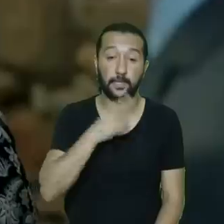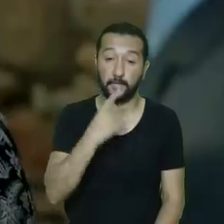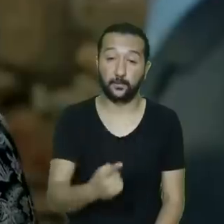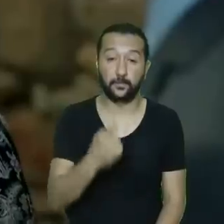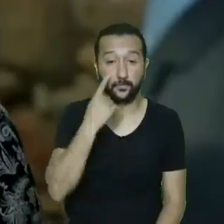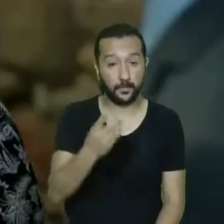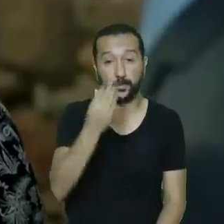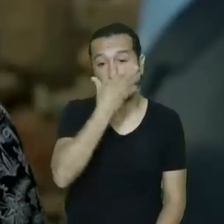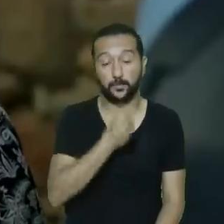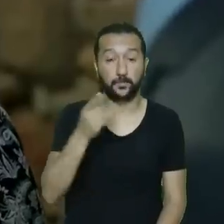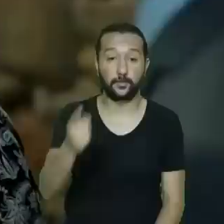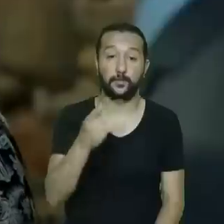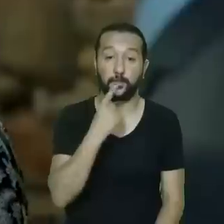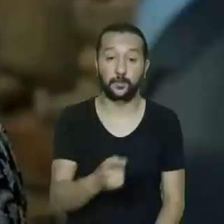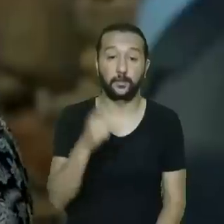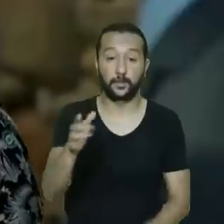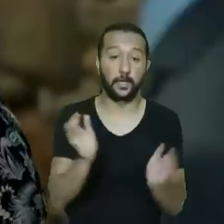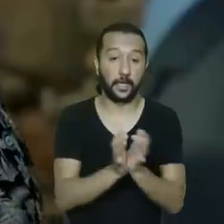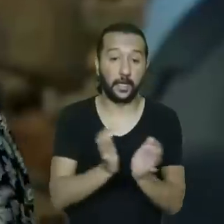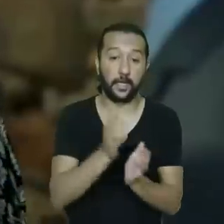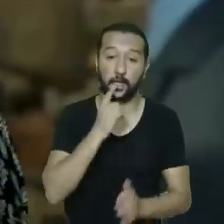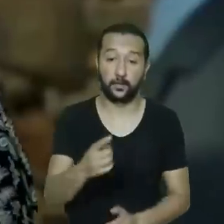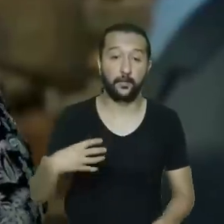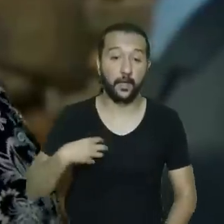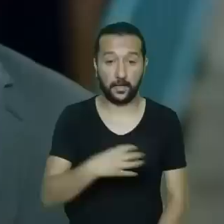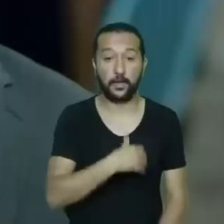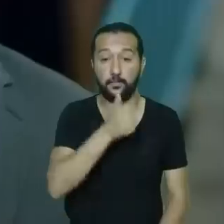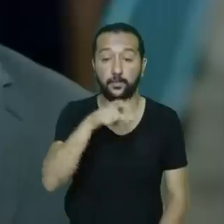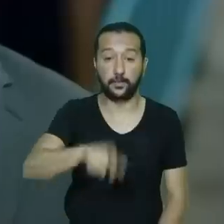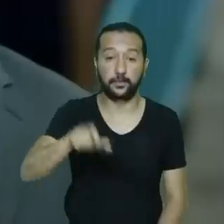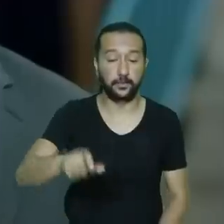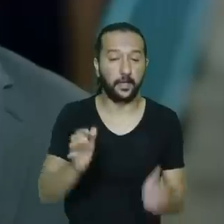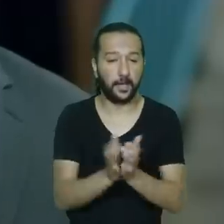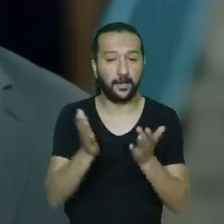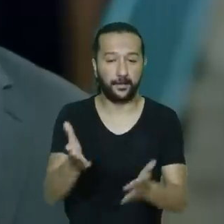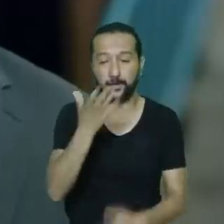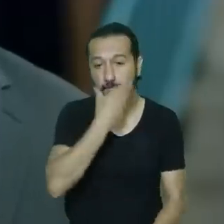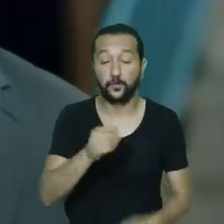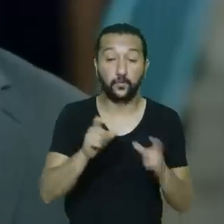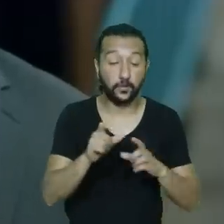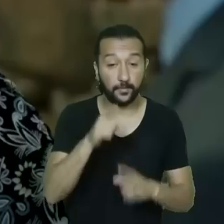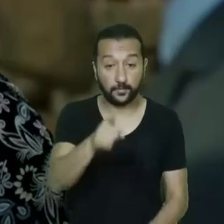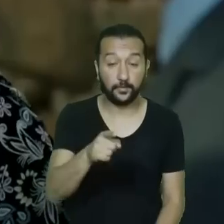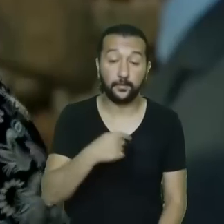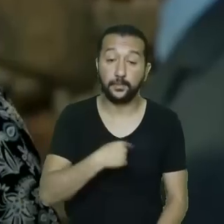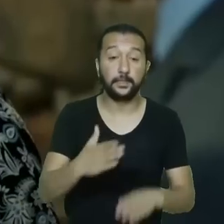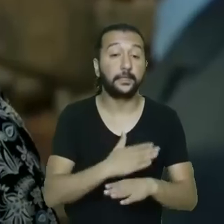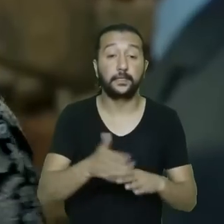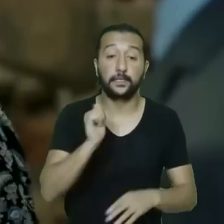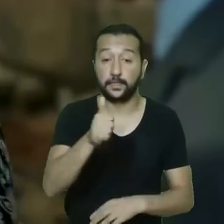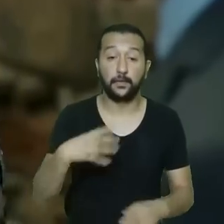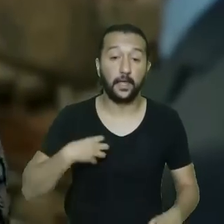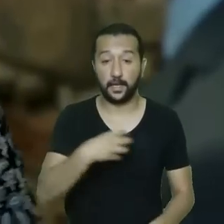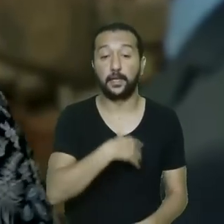ki, bak ne güzel diyorum. Aile diyorum, analı babalı aile. Süleyman, biz ne